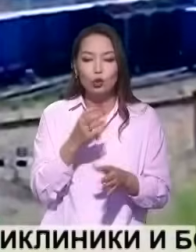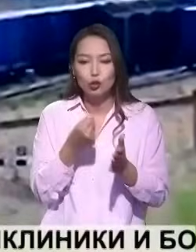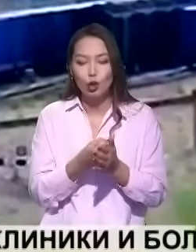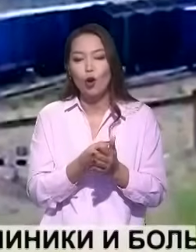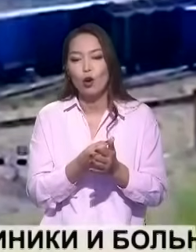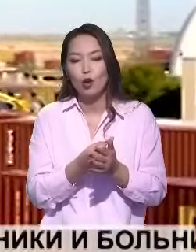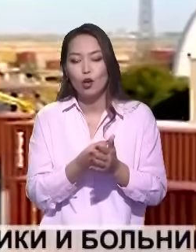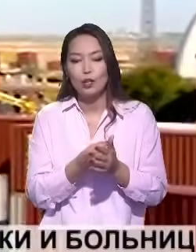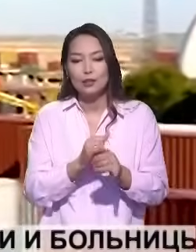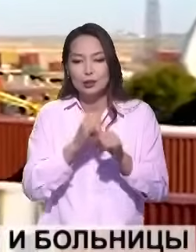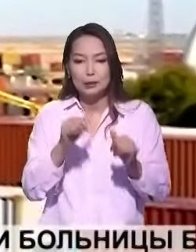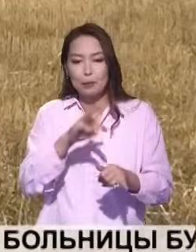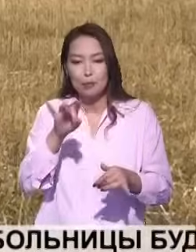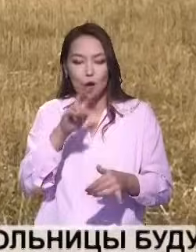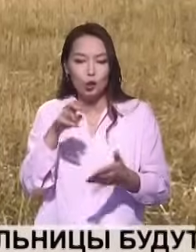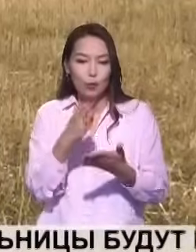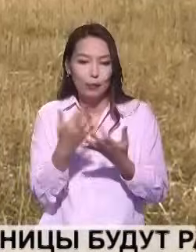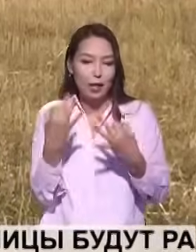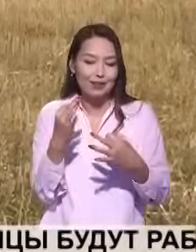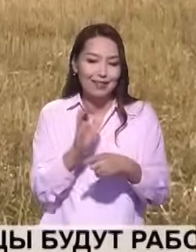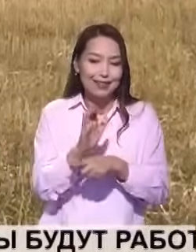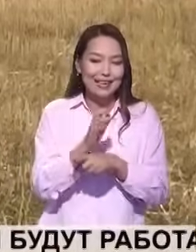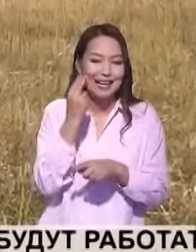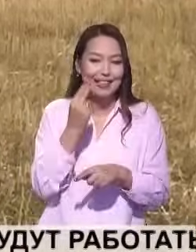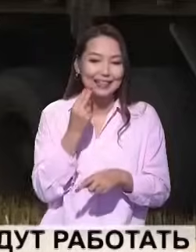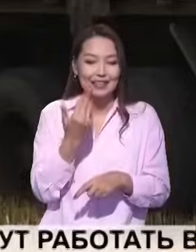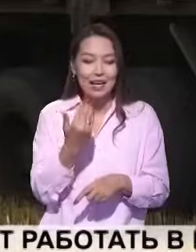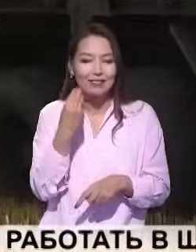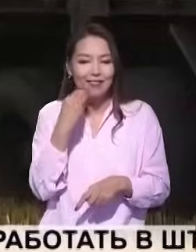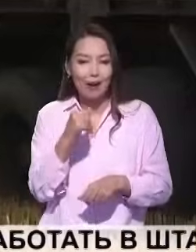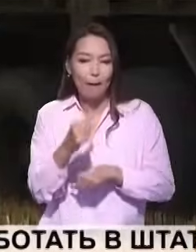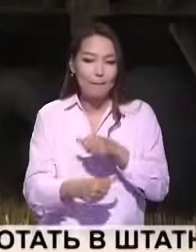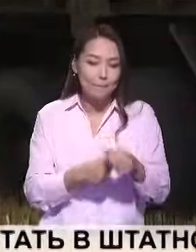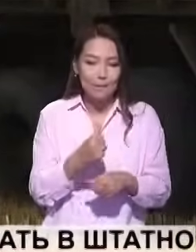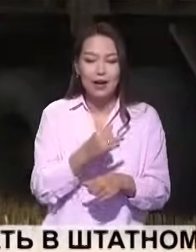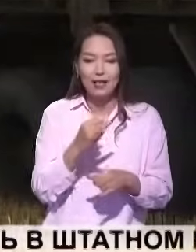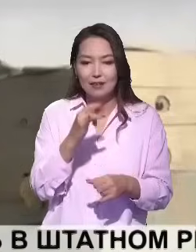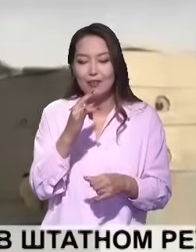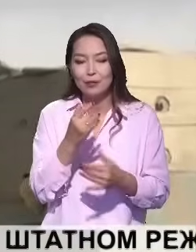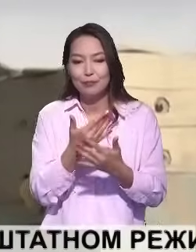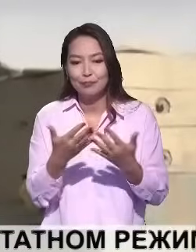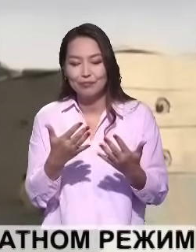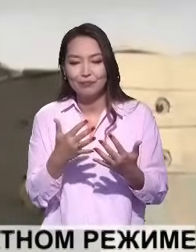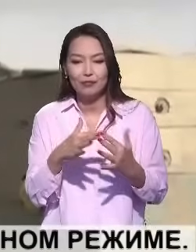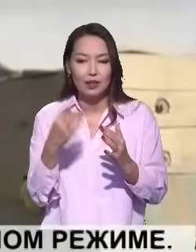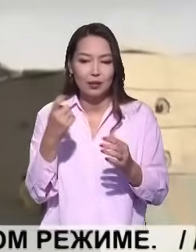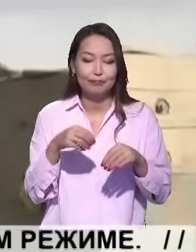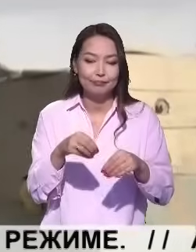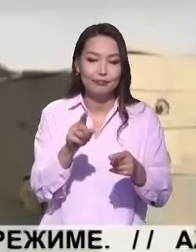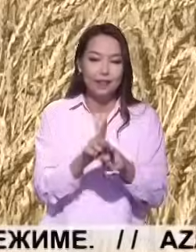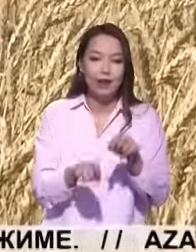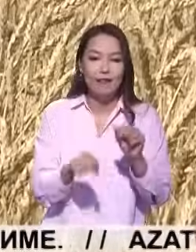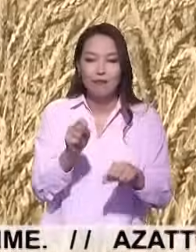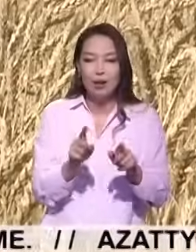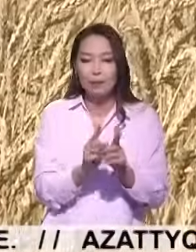долларов. Казахстан рассчитывает на увеличение поставок на китайский рынок в качестве натуральной мясной продукции, масличных и зерновых культур. Также есть